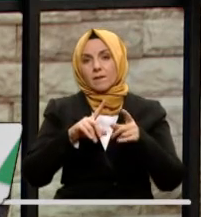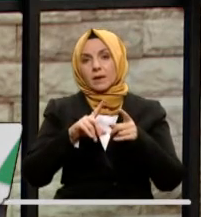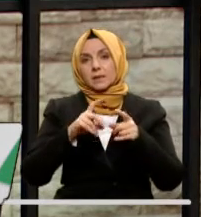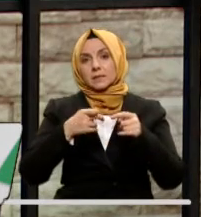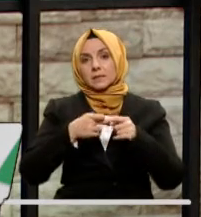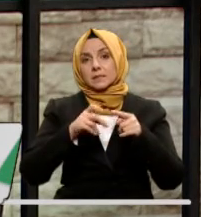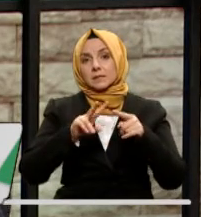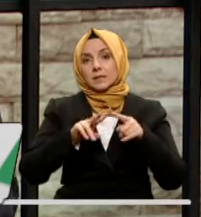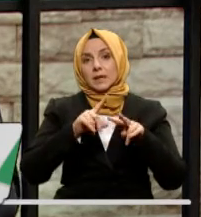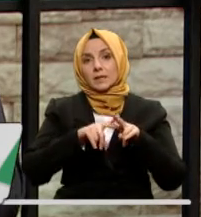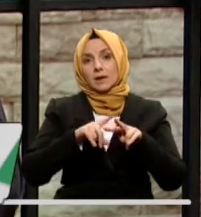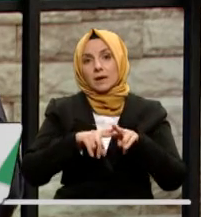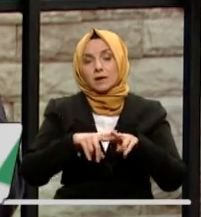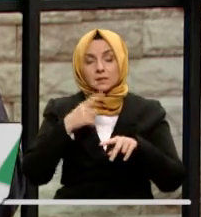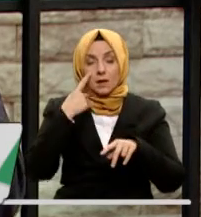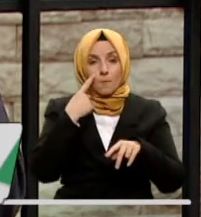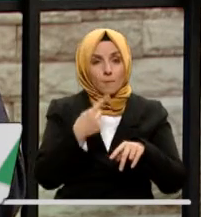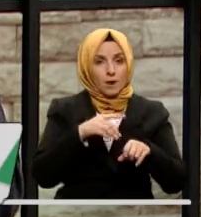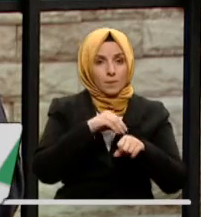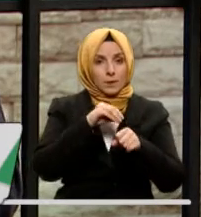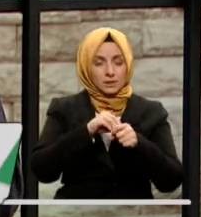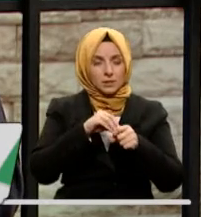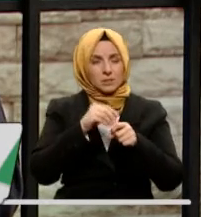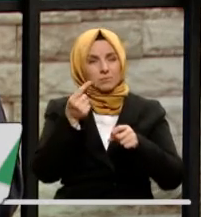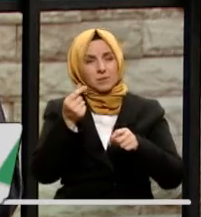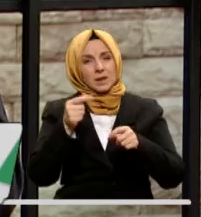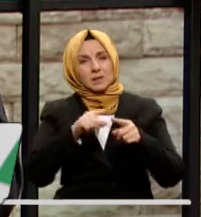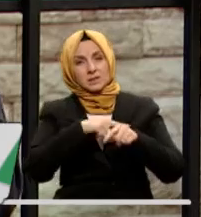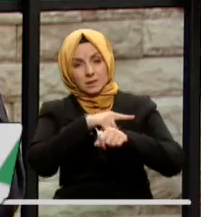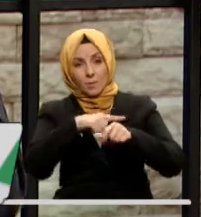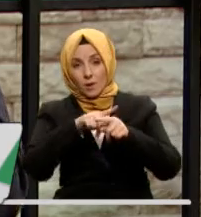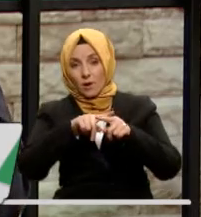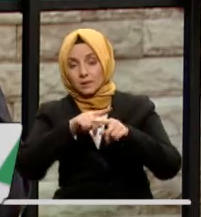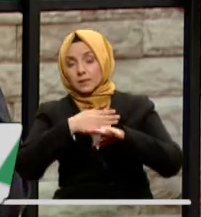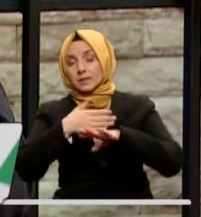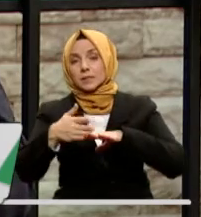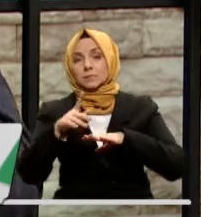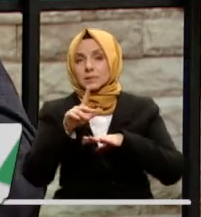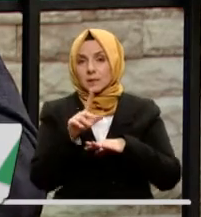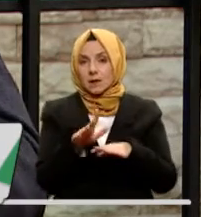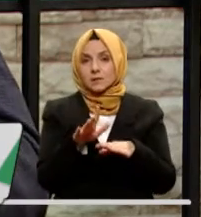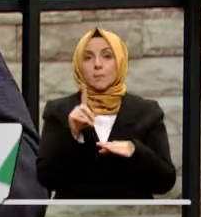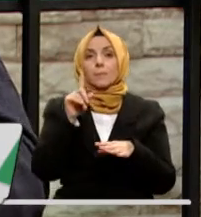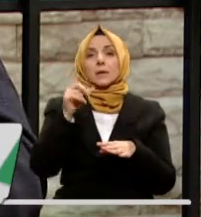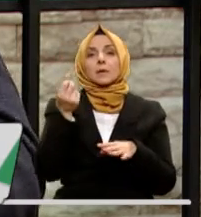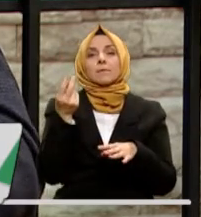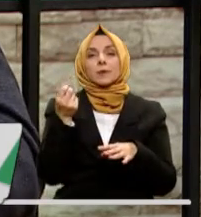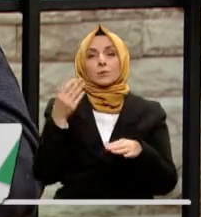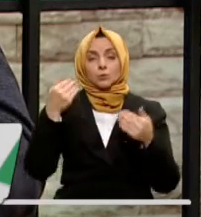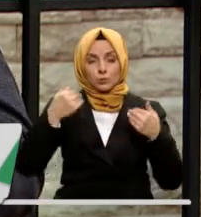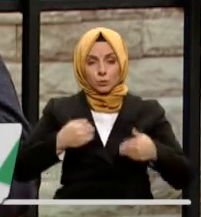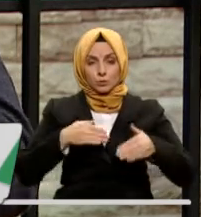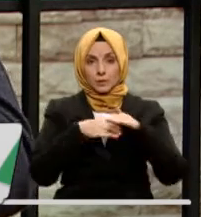a ama yine de henüz mevcut teknoloji ile bir virüsü vücuda girdikten hemen ertesi günü